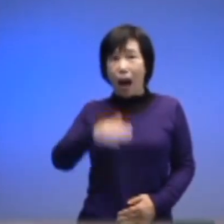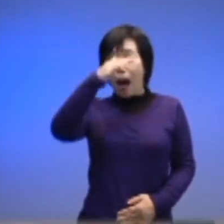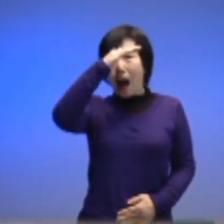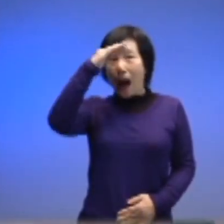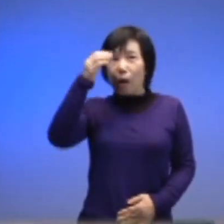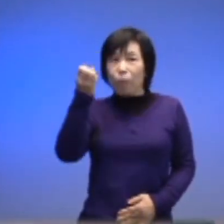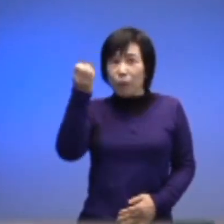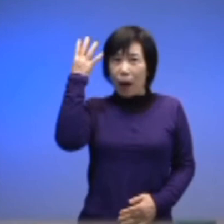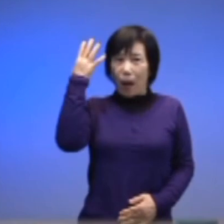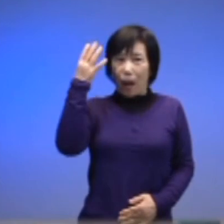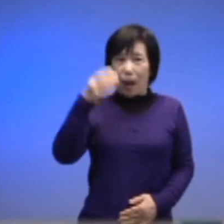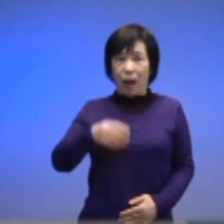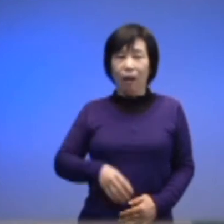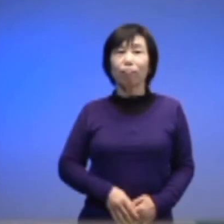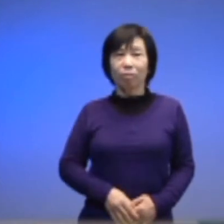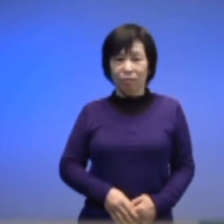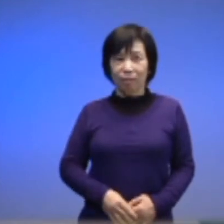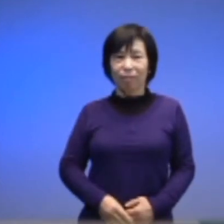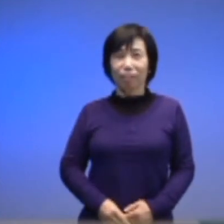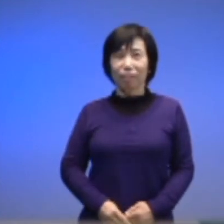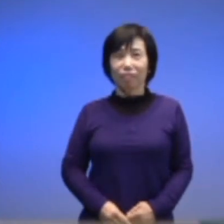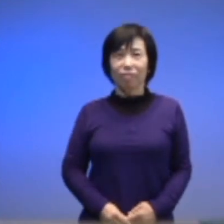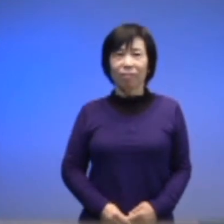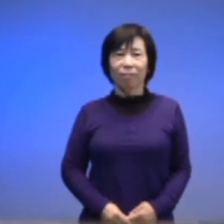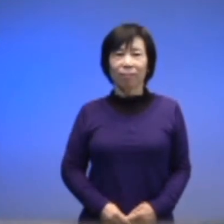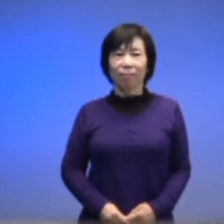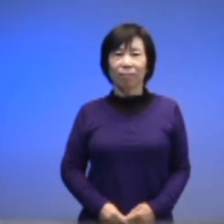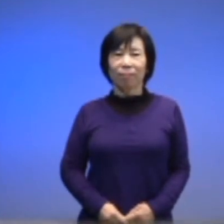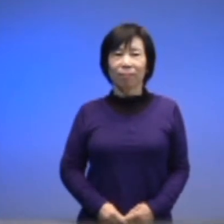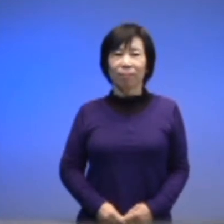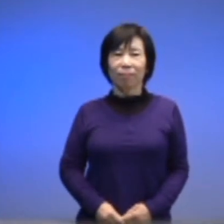忘れた。もう一回登ってこ。